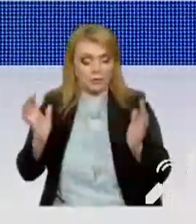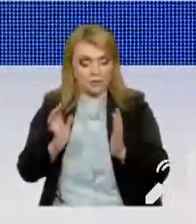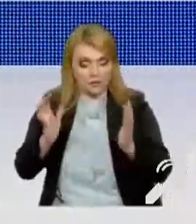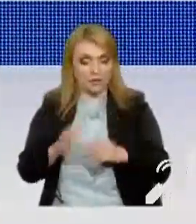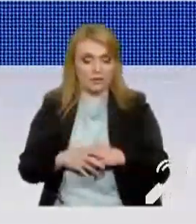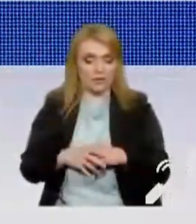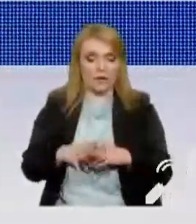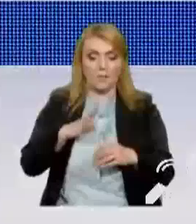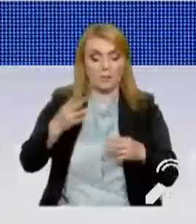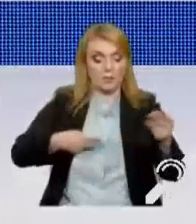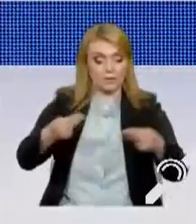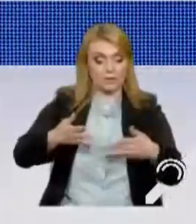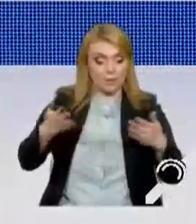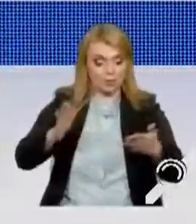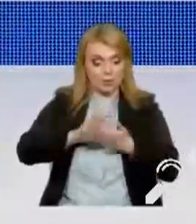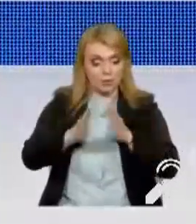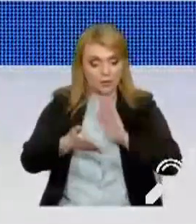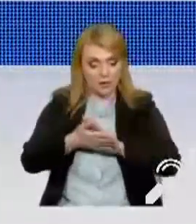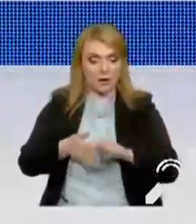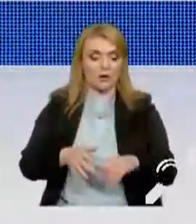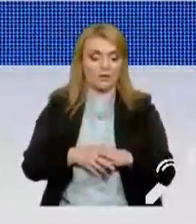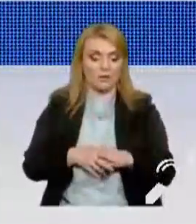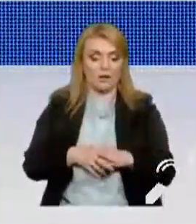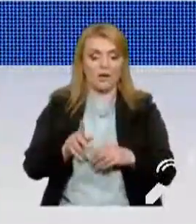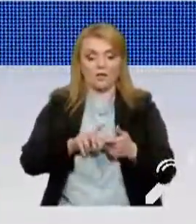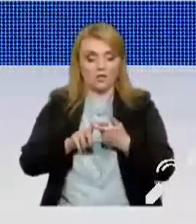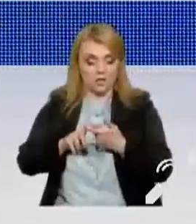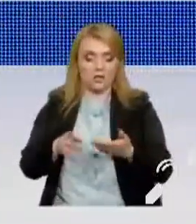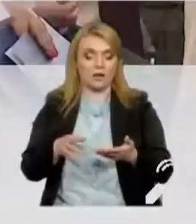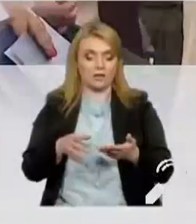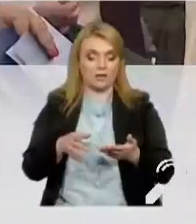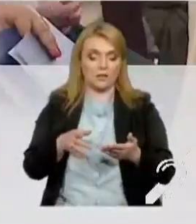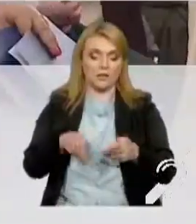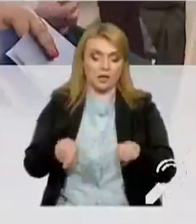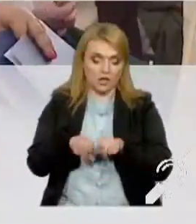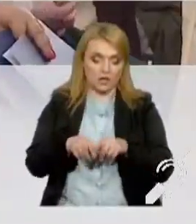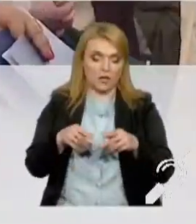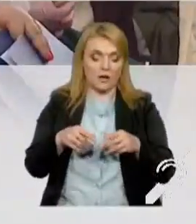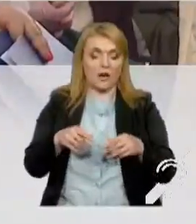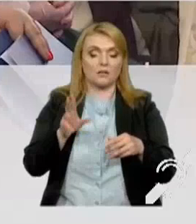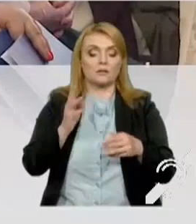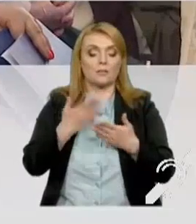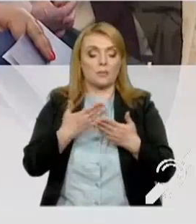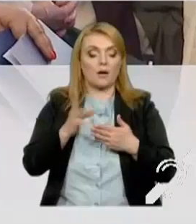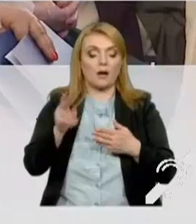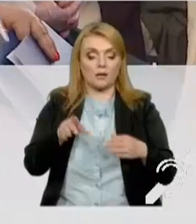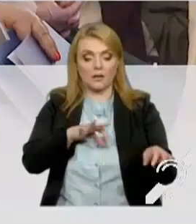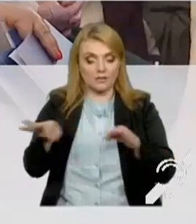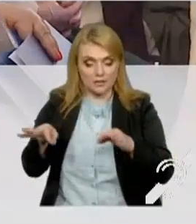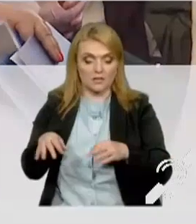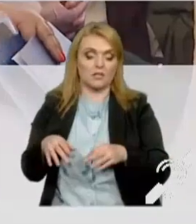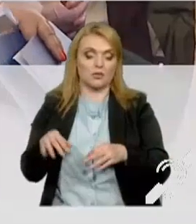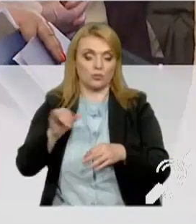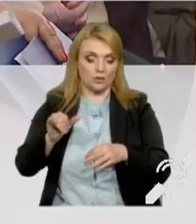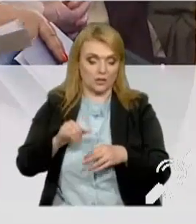de cultură, începând cu bunurile culturale mobile, imobile, tangibile, intangibile,